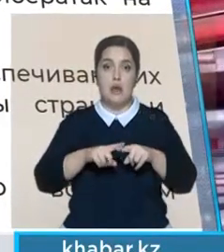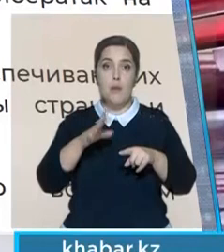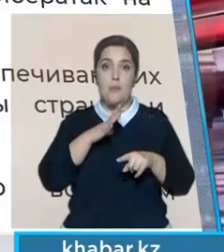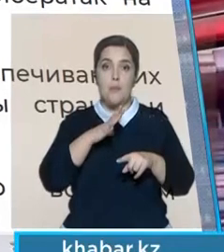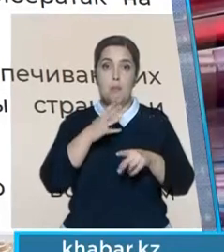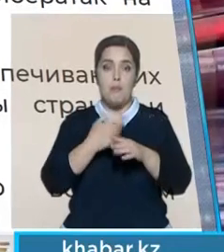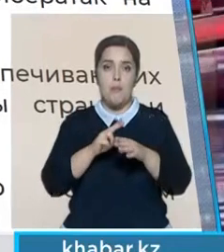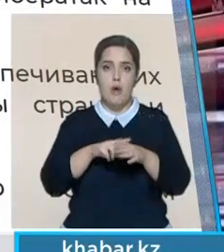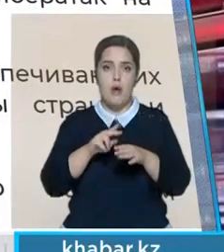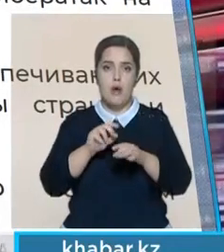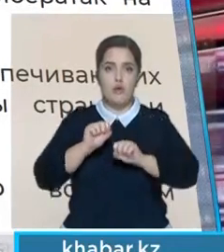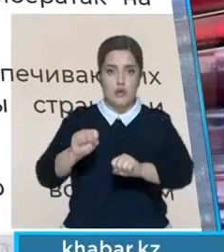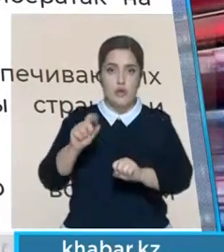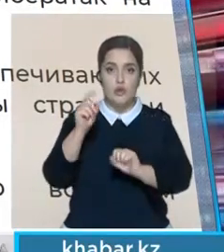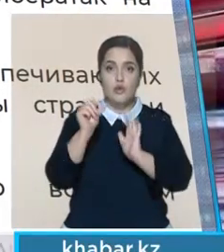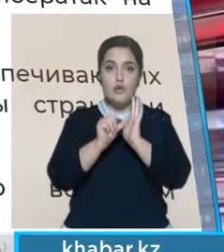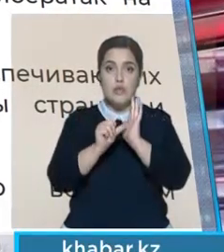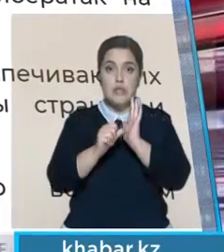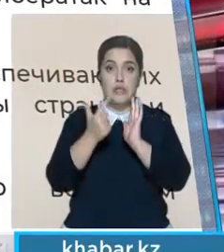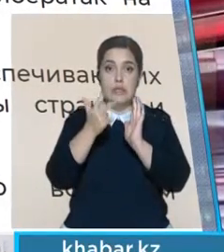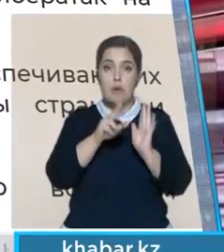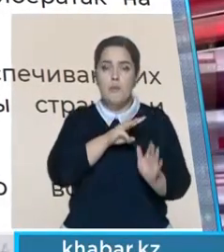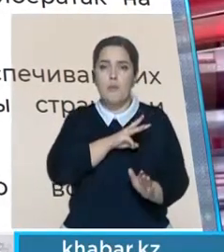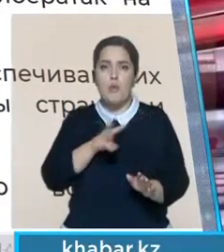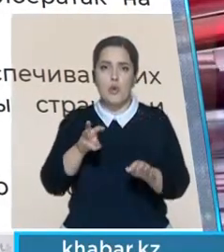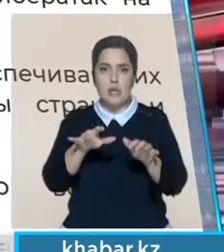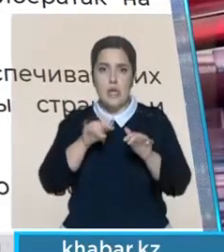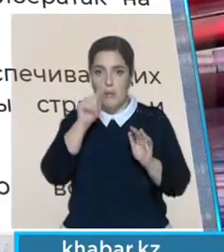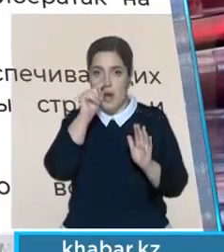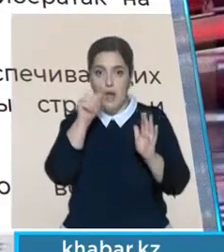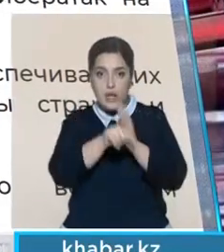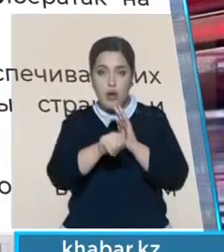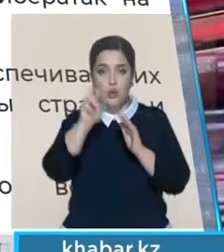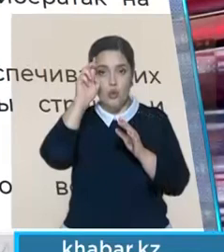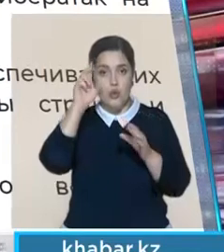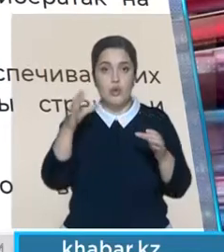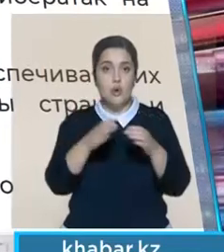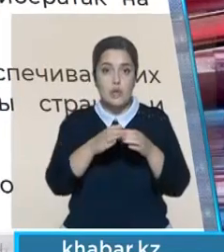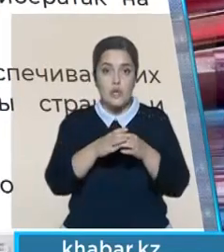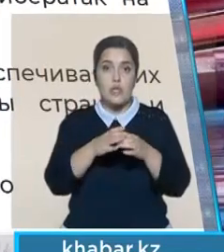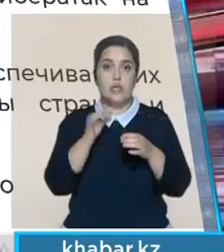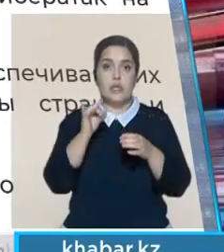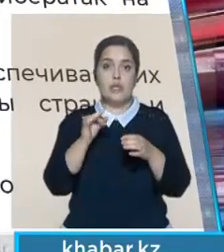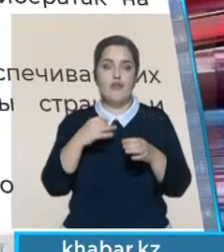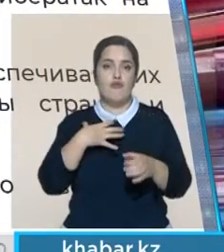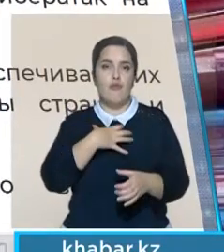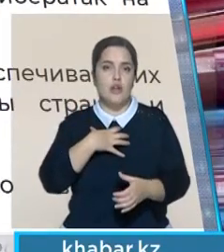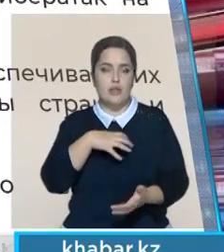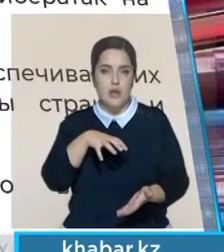больше 163 миллионов кибератак на ресурсы госорганов и критически важные объекты.